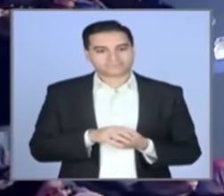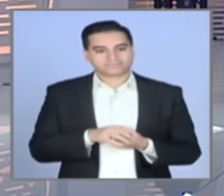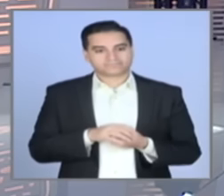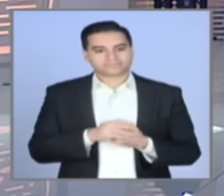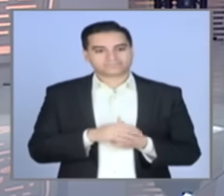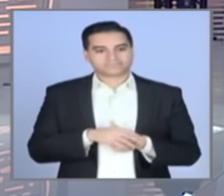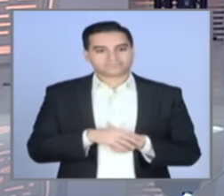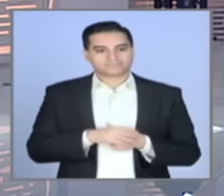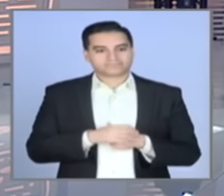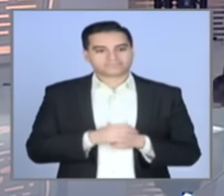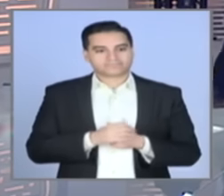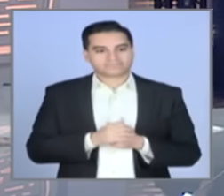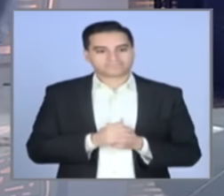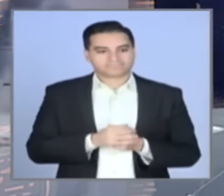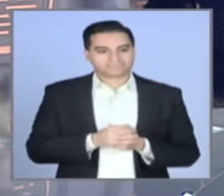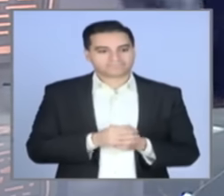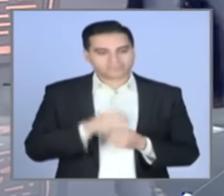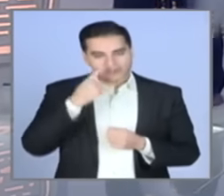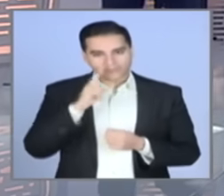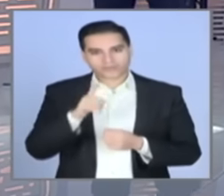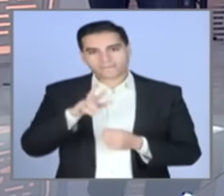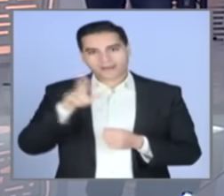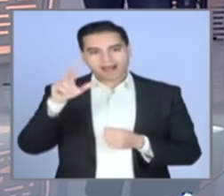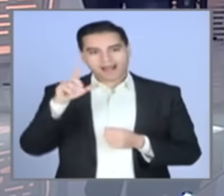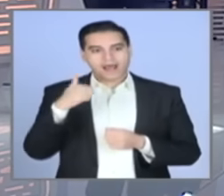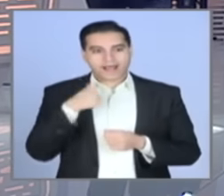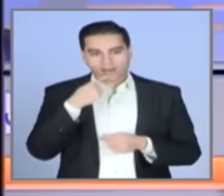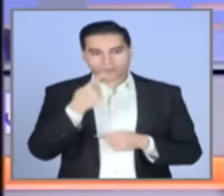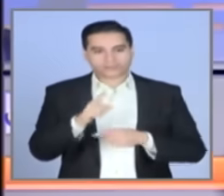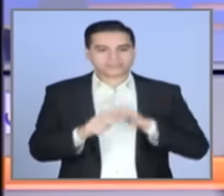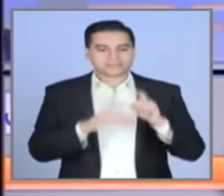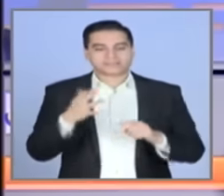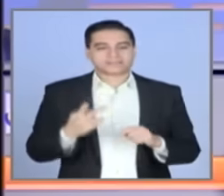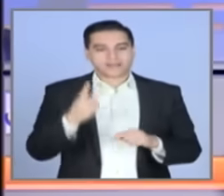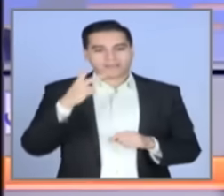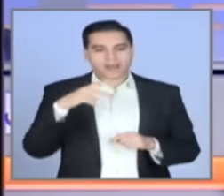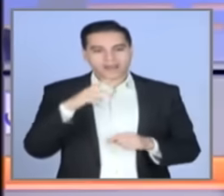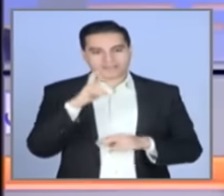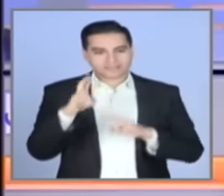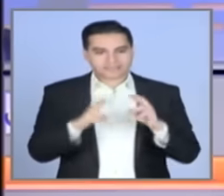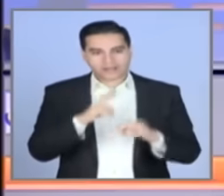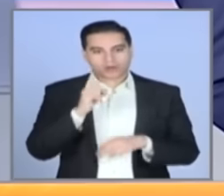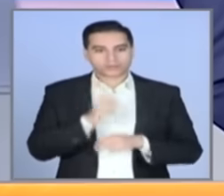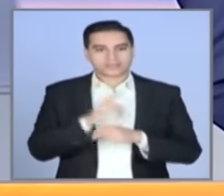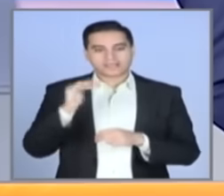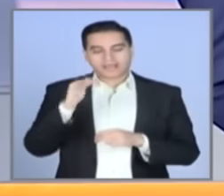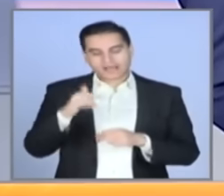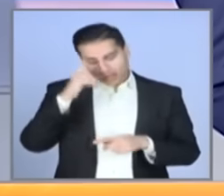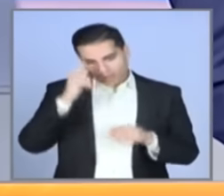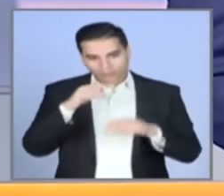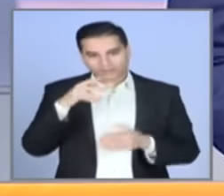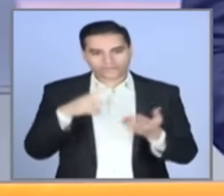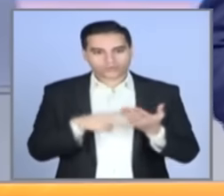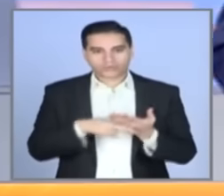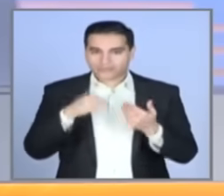هنشوف بلال هيعمل إيه. بص يا بلال، أنا قلت سبع أسئلة. أستاذ يحيى اتعطل في النص كده. جاهز؟